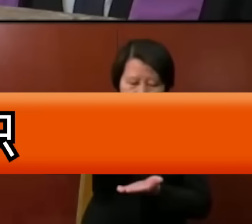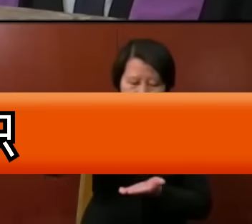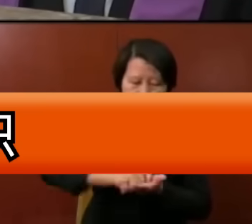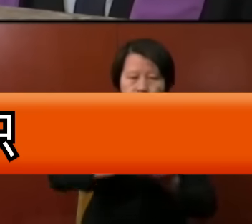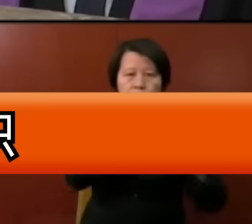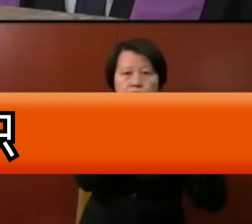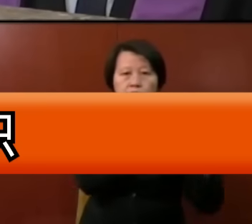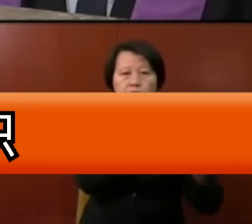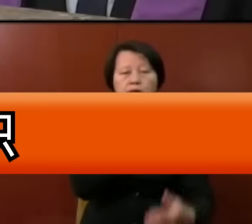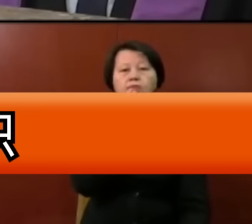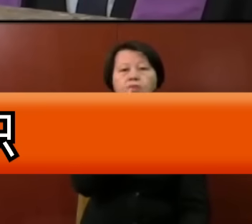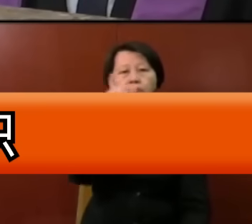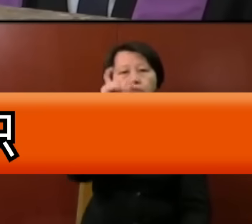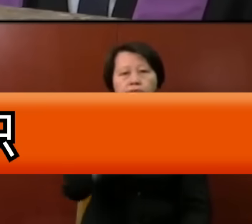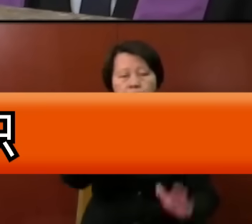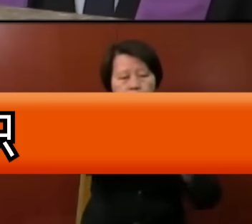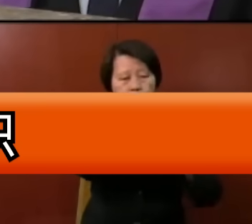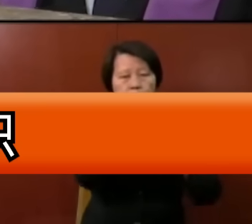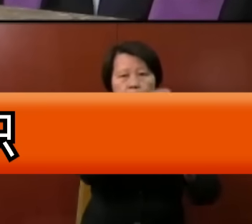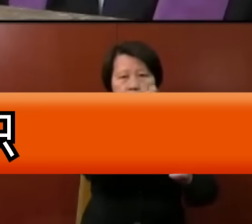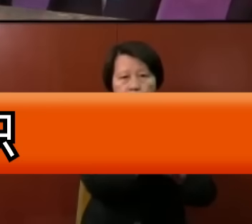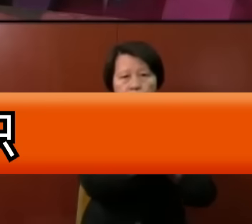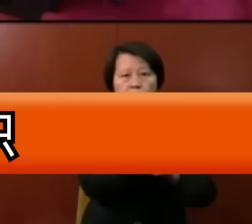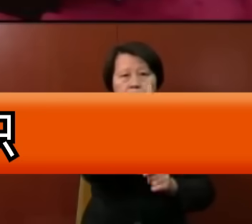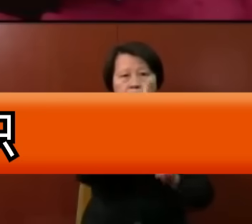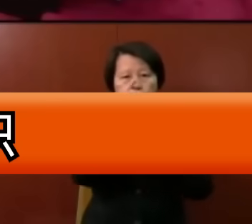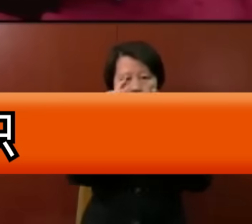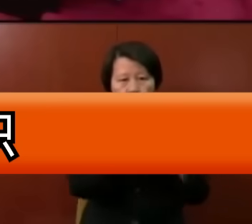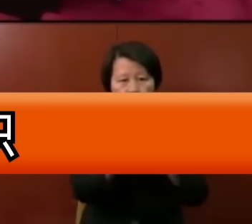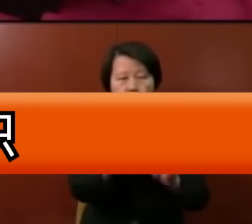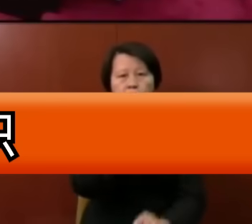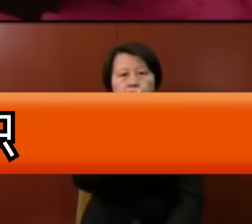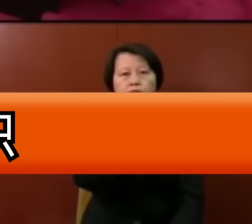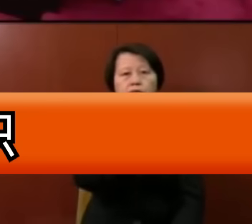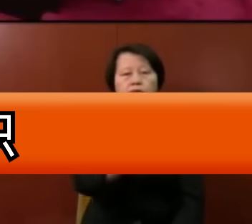sebagai speaker di bawah peraturan tetap satu kurungan B